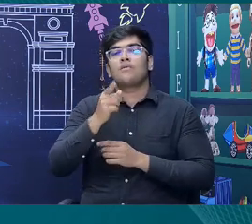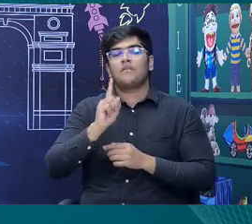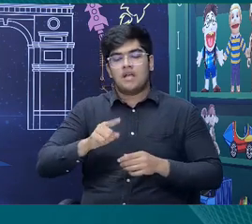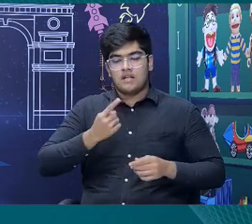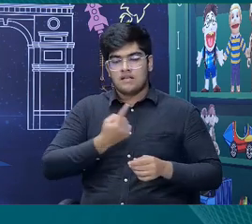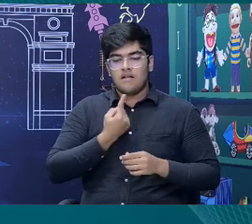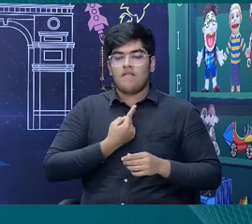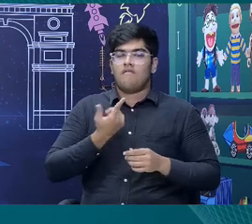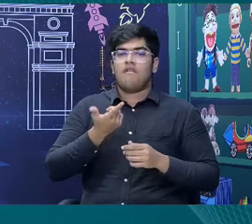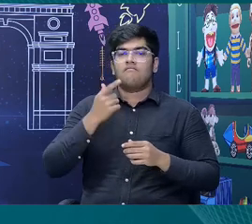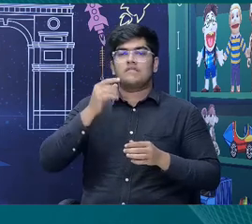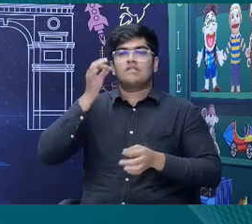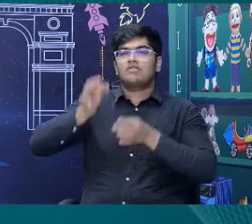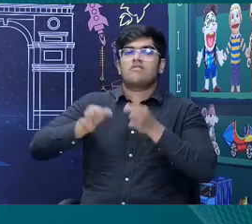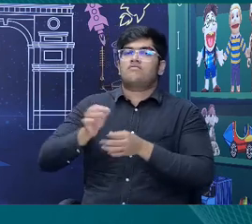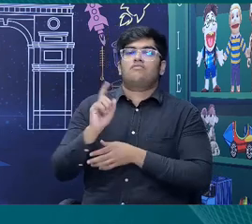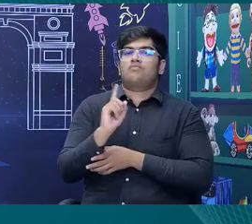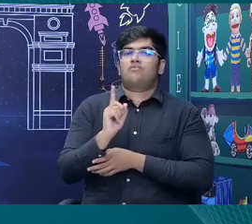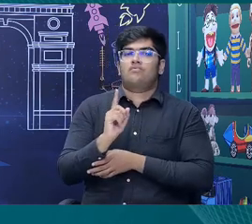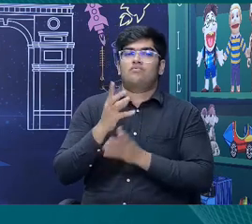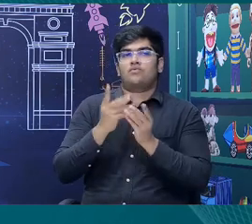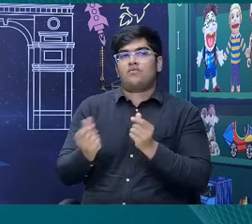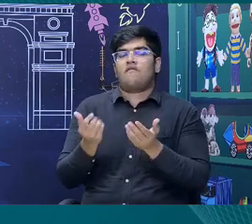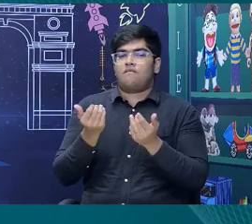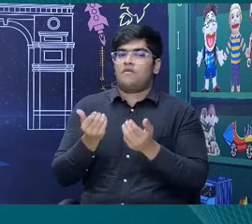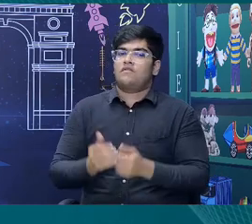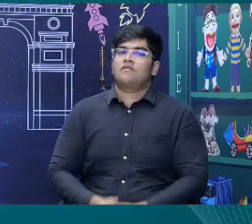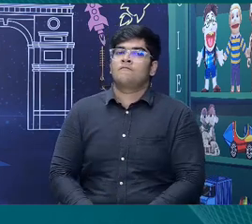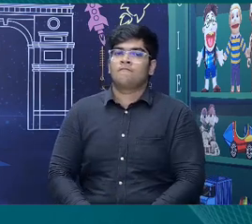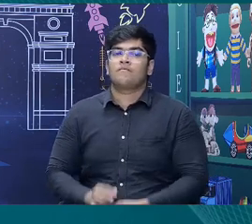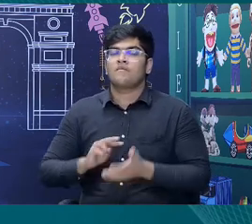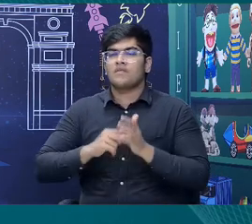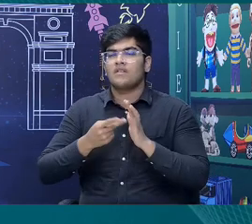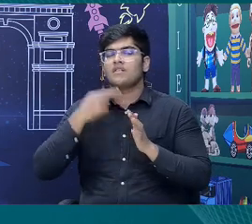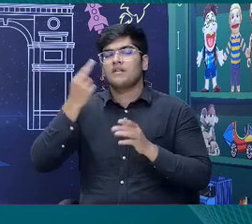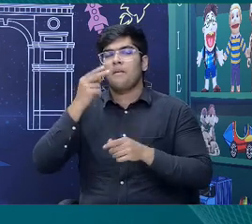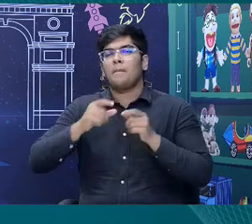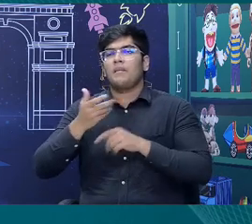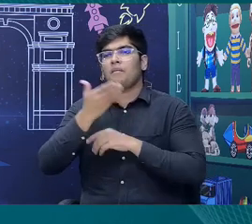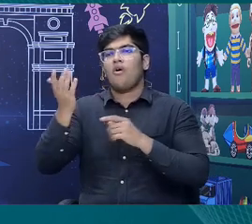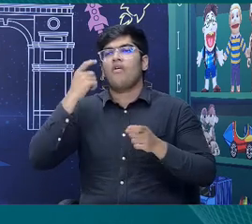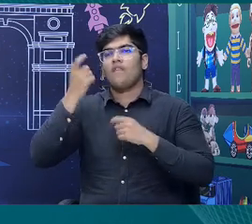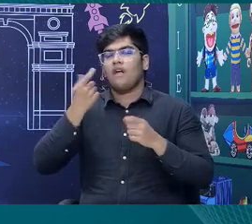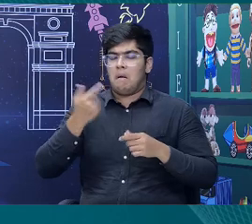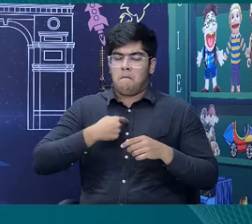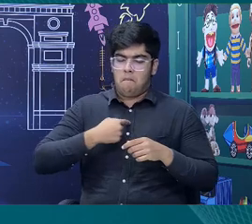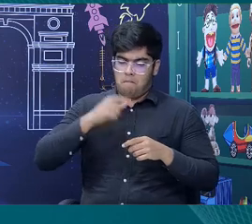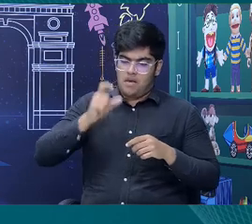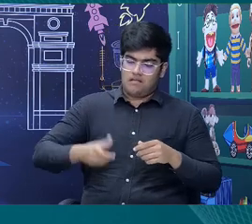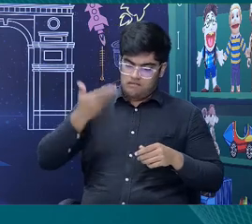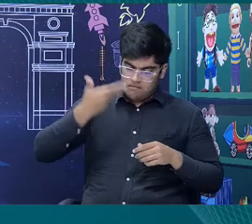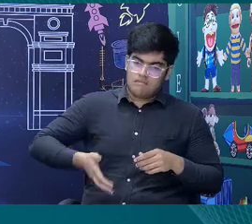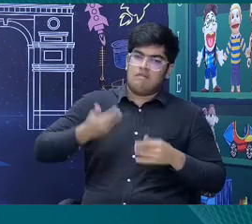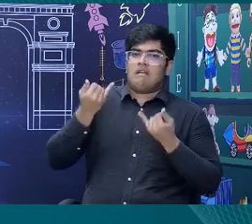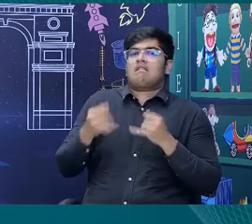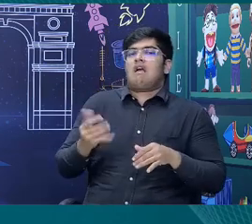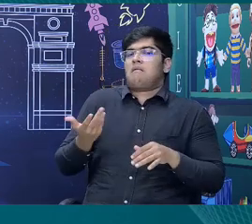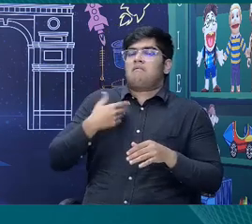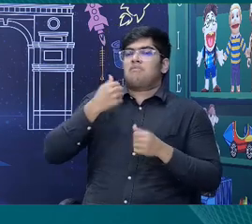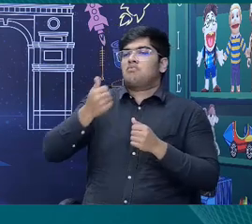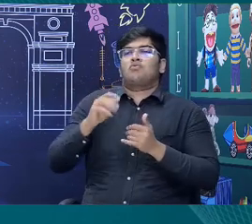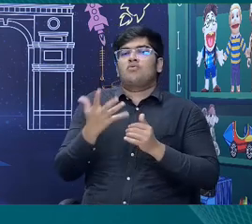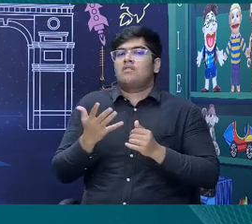क्योंकि बहुत से साइकोलॉजिकल इश्यूज में हम सोचते हैं कि हम ही में कोई खराबी है हम अपने आप को जज कर रहे हैं दूसरों से कंपेयर करके तो इसमें